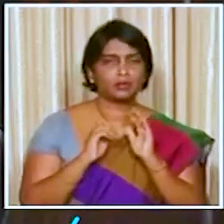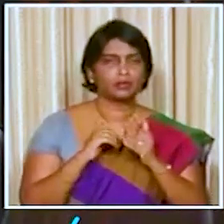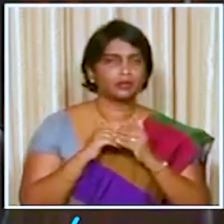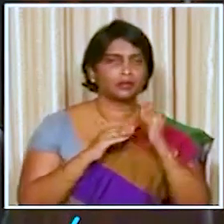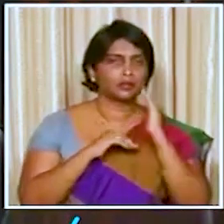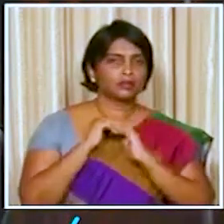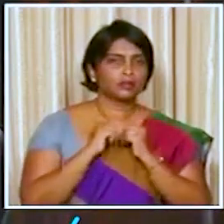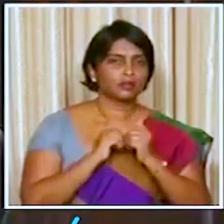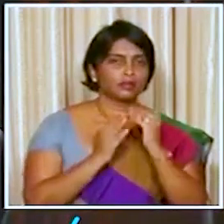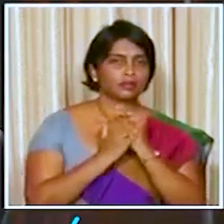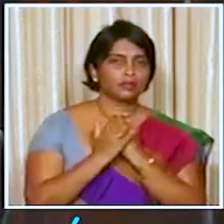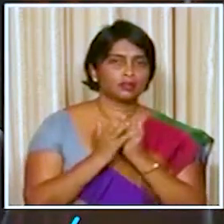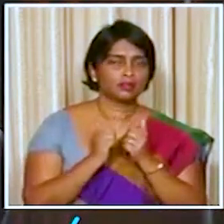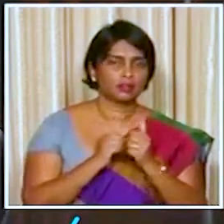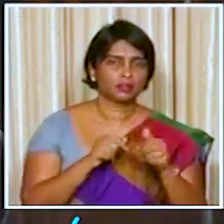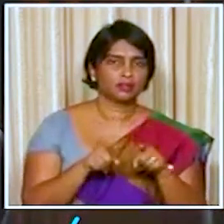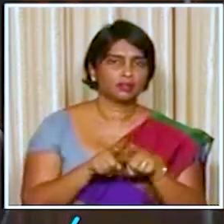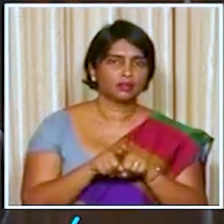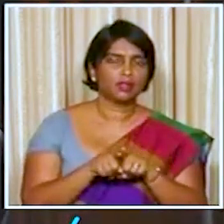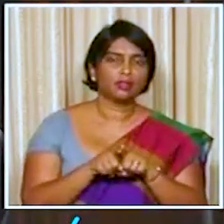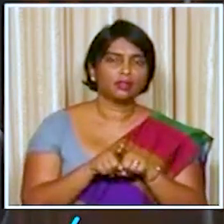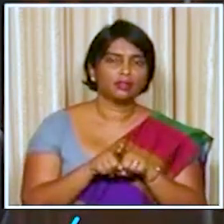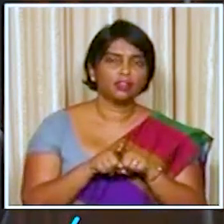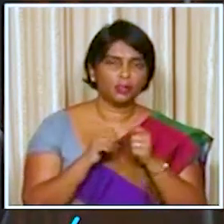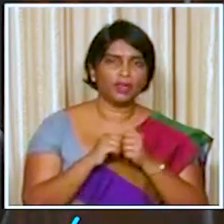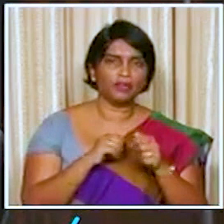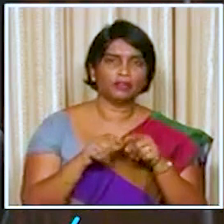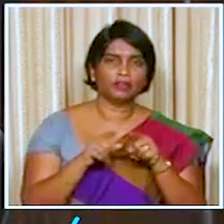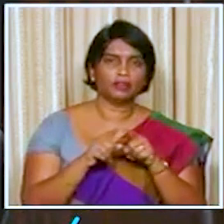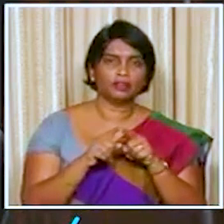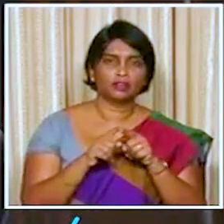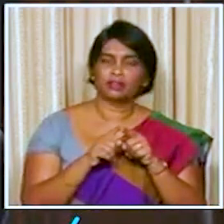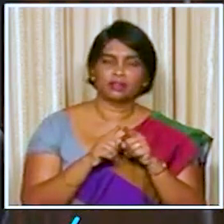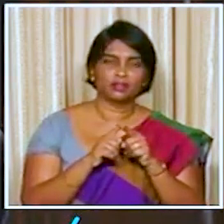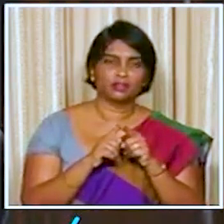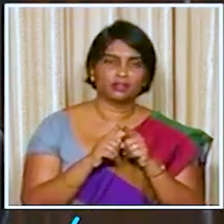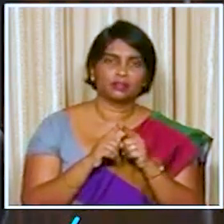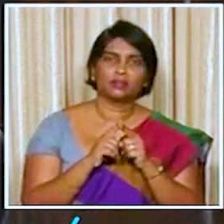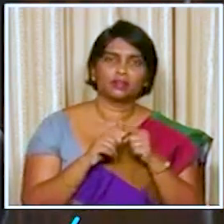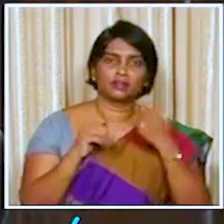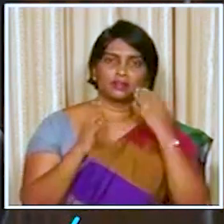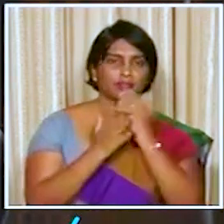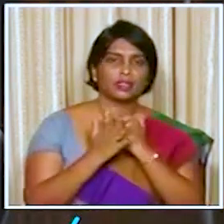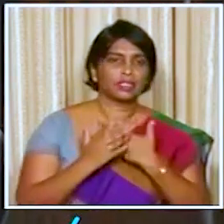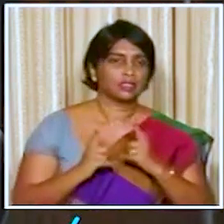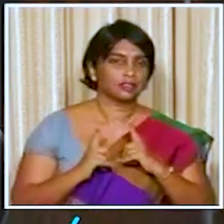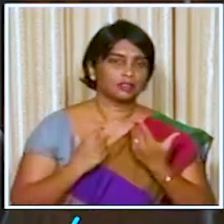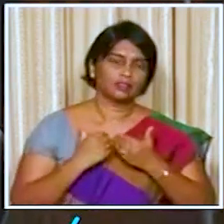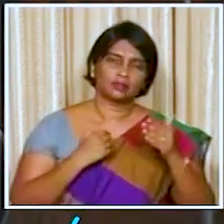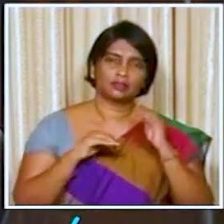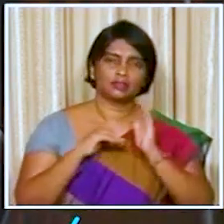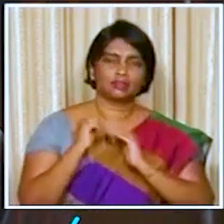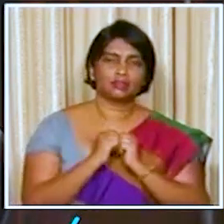ඒ එක ක්‍රියාමාර්ගයක්වත් ගන්න නැතුව මේ එදිනෙදා ජීවිතයේ වෙනුවෙන්